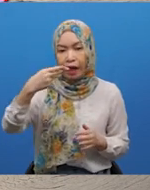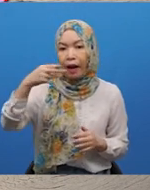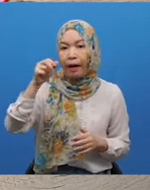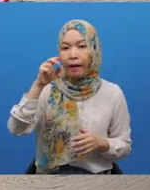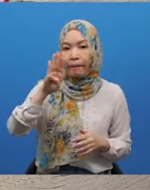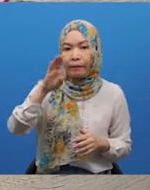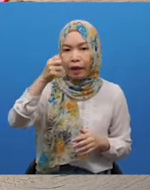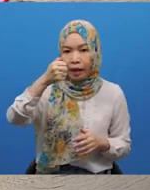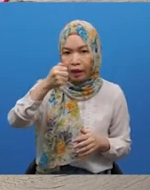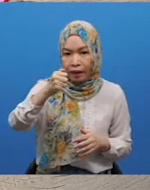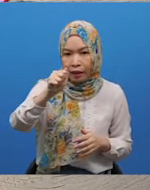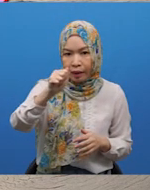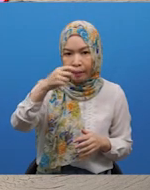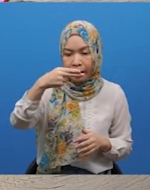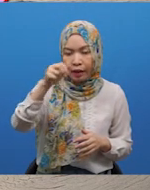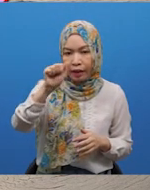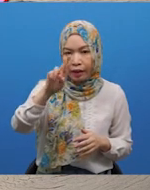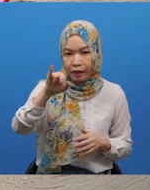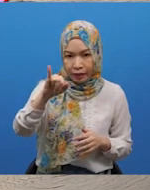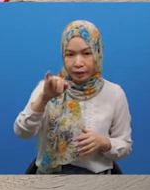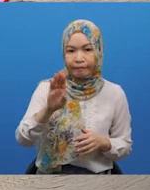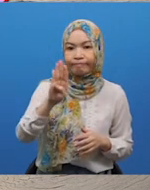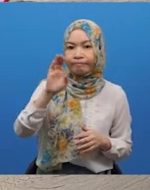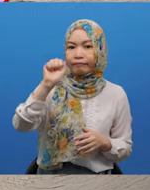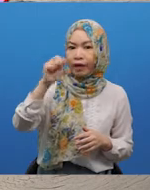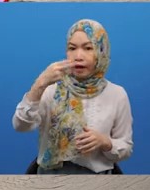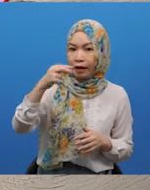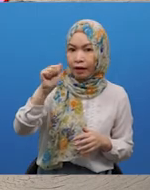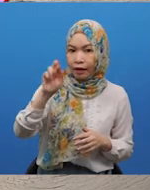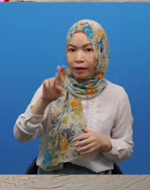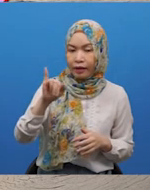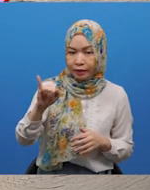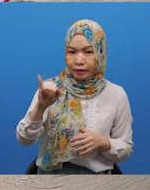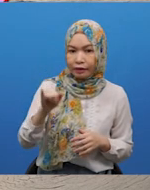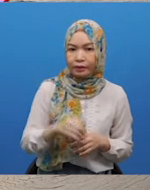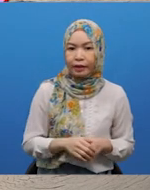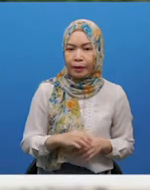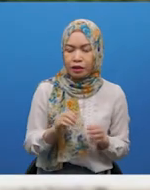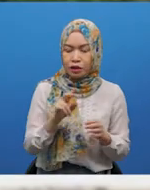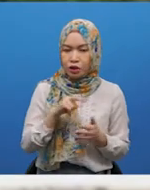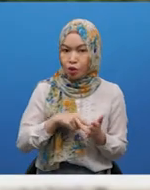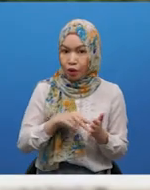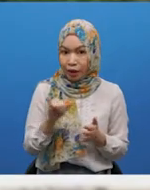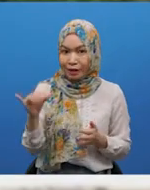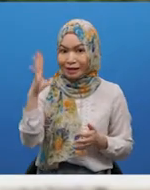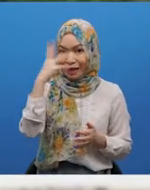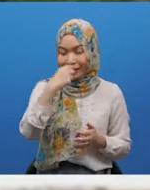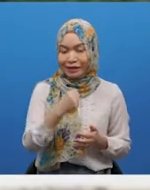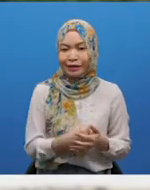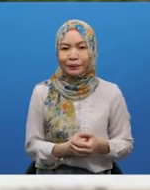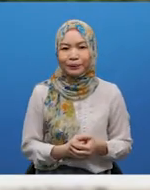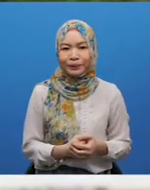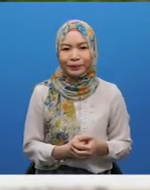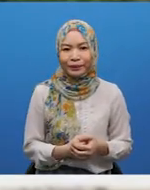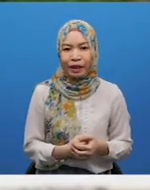perkataan akas yang merujuk kepada maksud pangkat atau kedudukan. Selain itu, terdapat